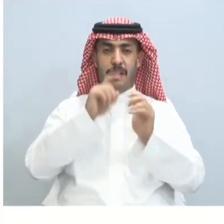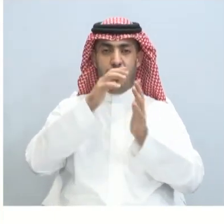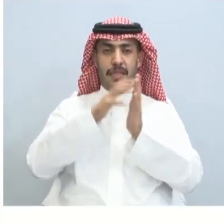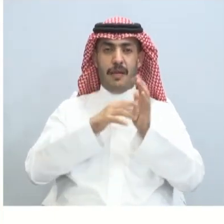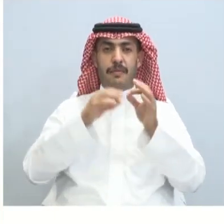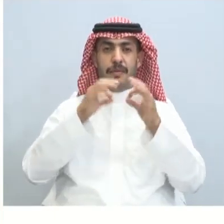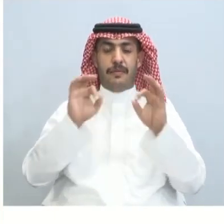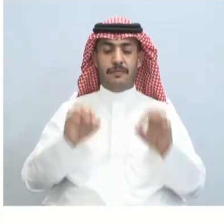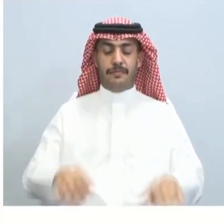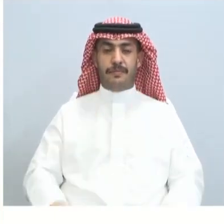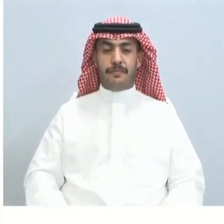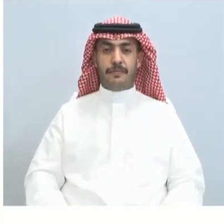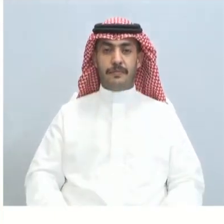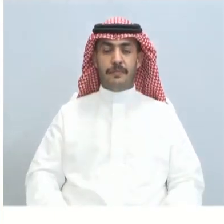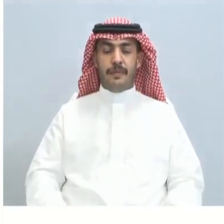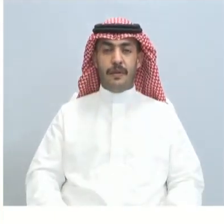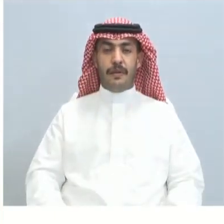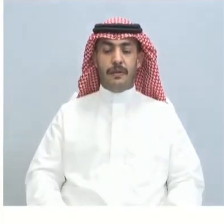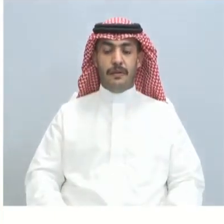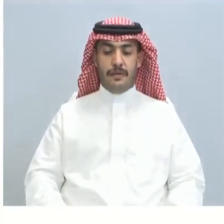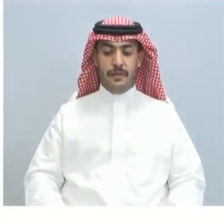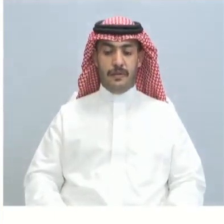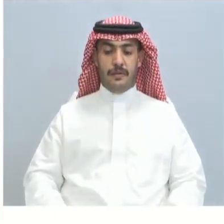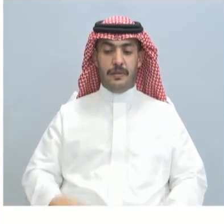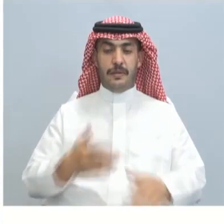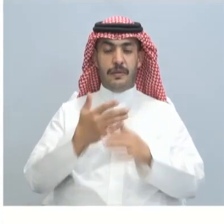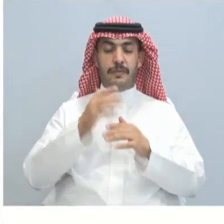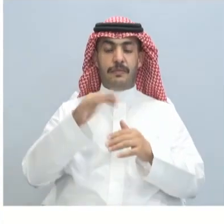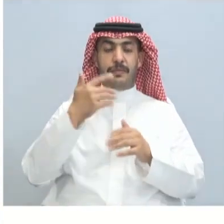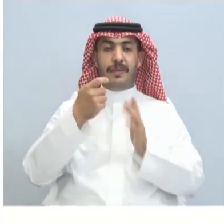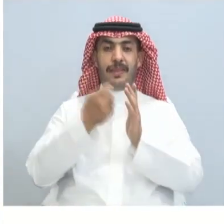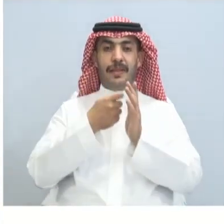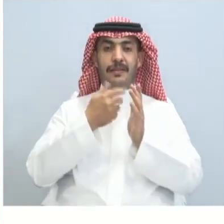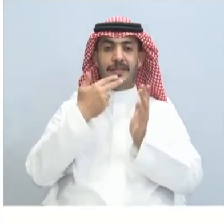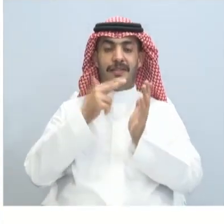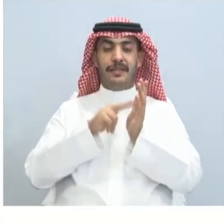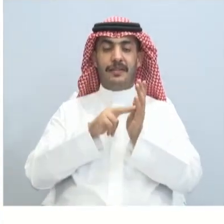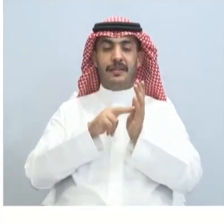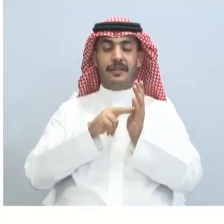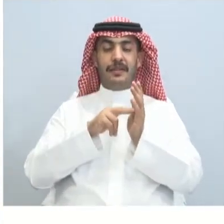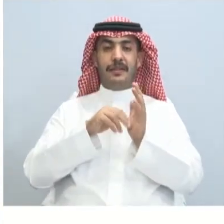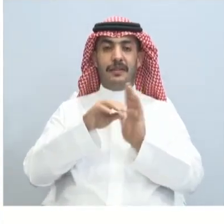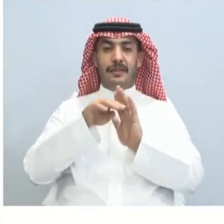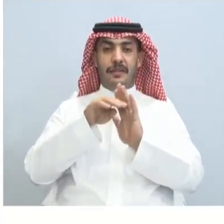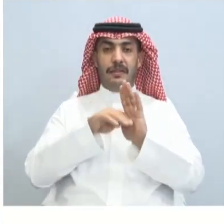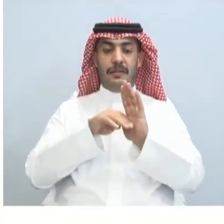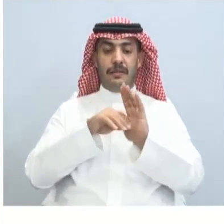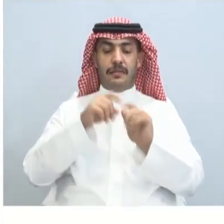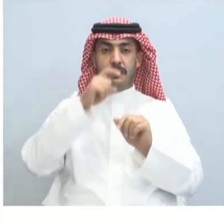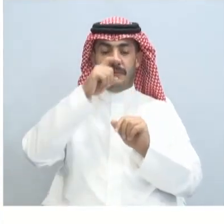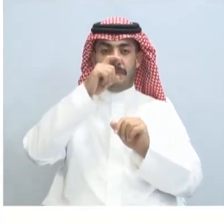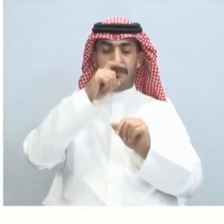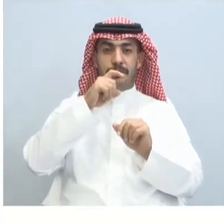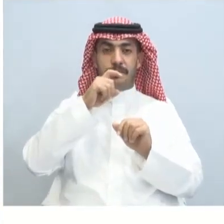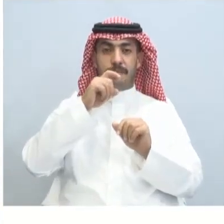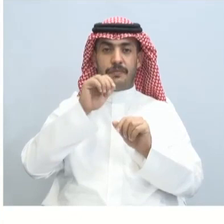او بيانات بعد ذلك تحدثنا عن متطلبات كتابه الرساله الاداريه ذكرنا المتطلبات لابد من